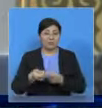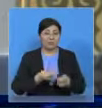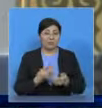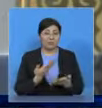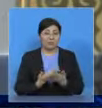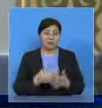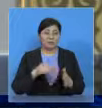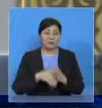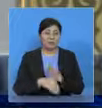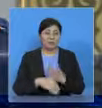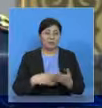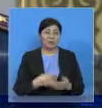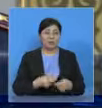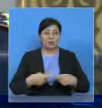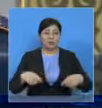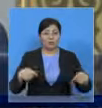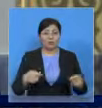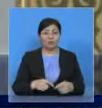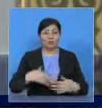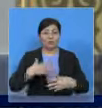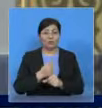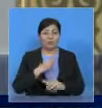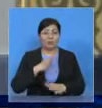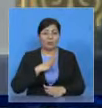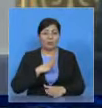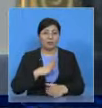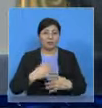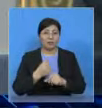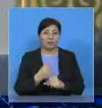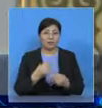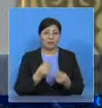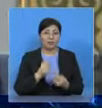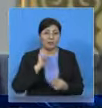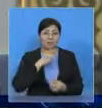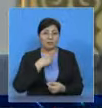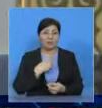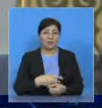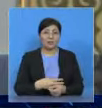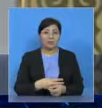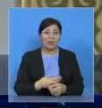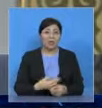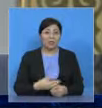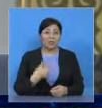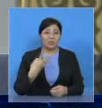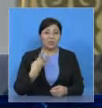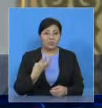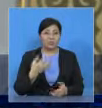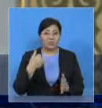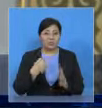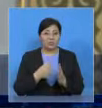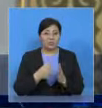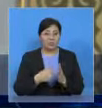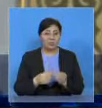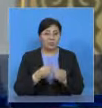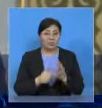также излишние управленческие звенья и должности. Сумма сэкономленных средств при сокращении штатных единиц составила